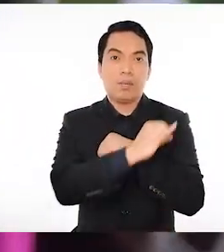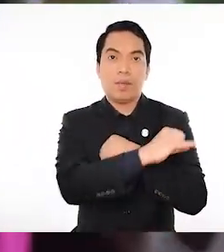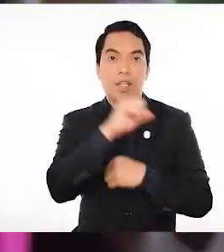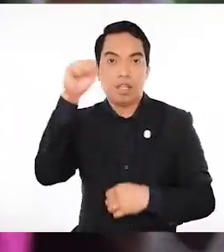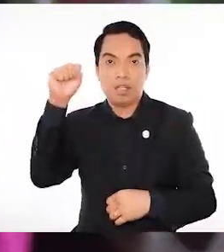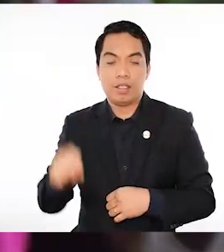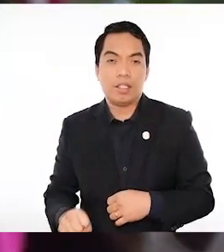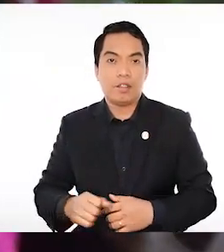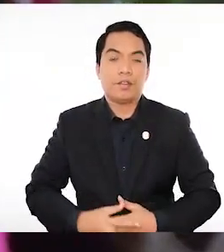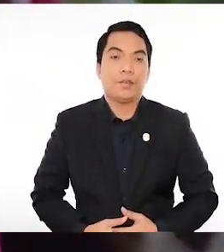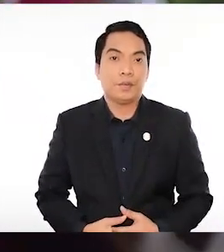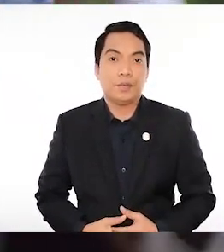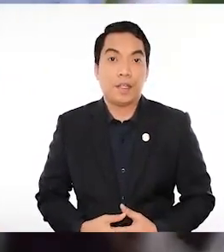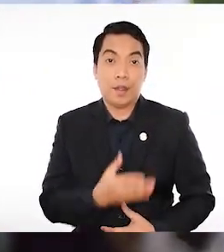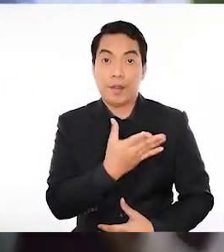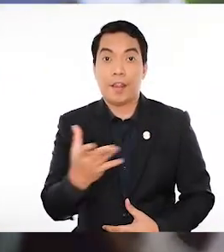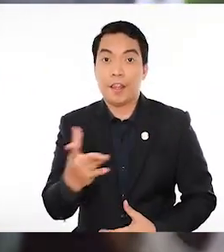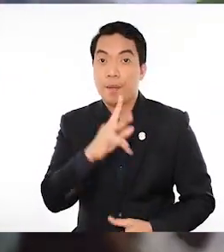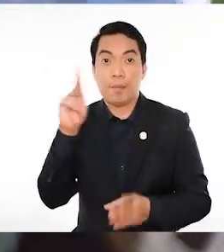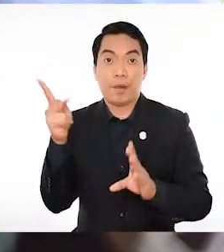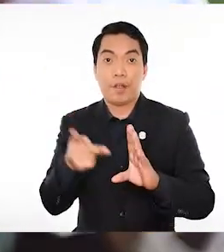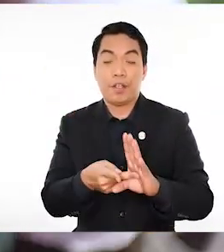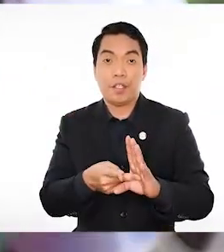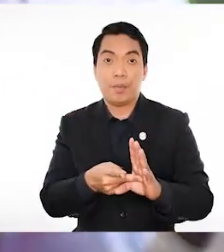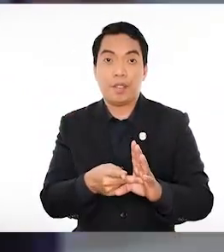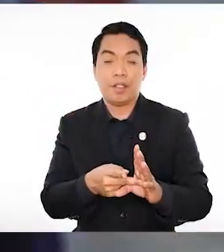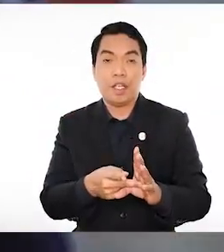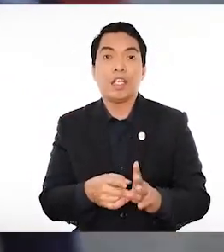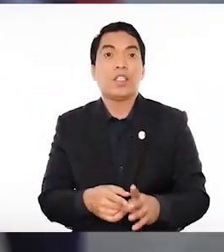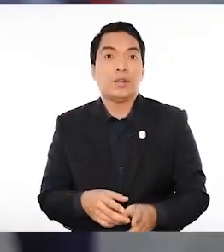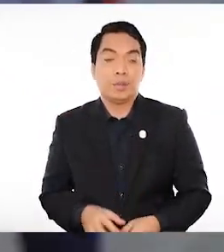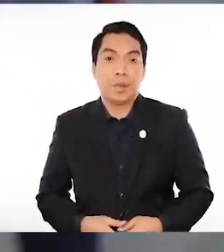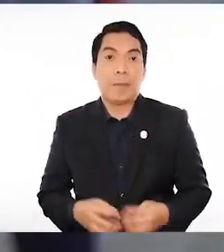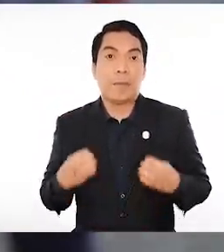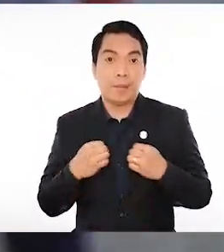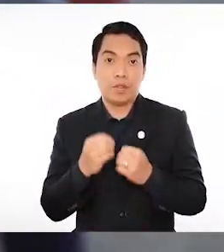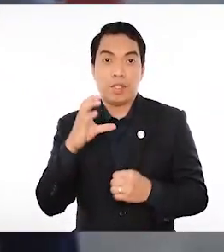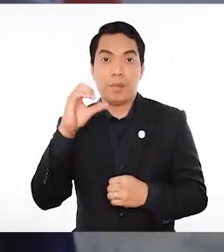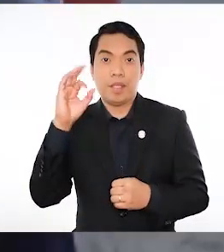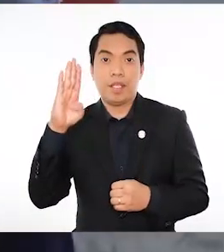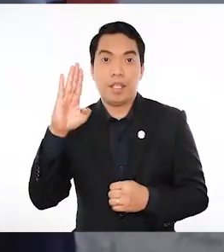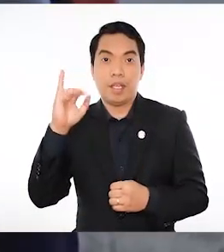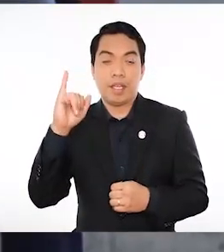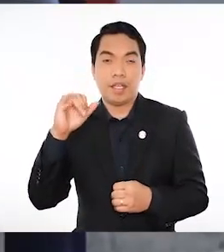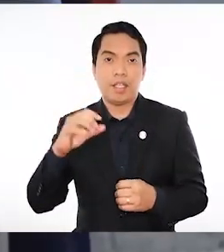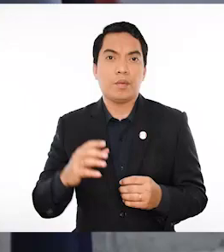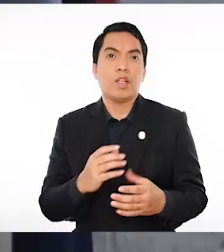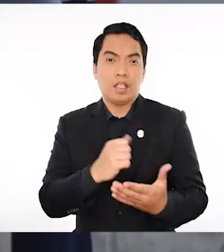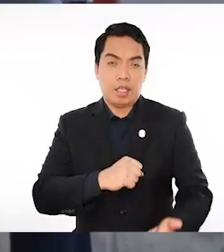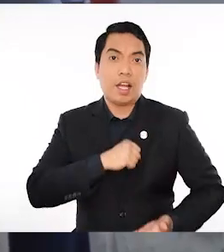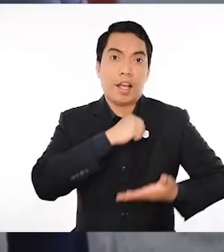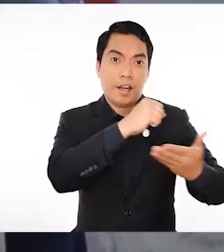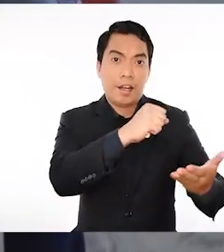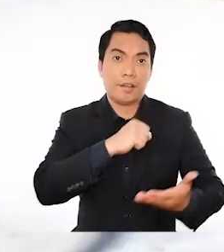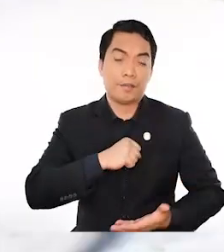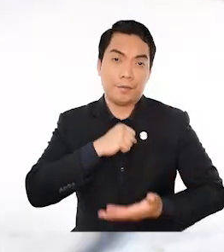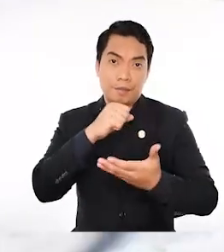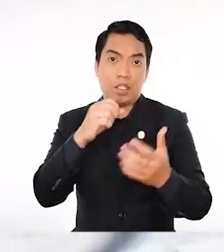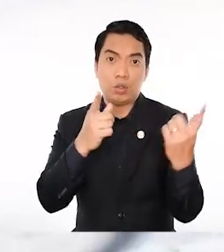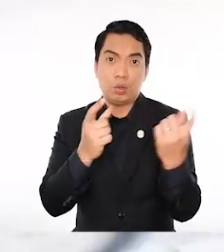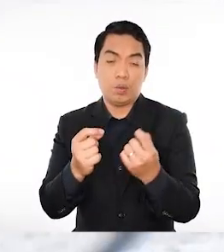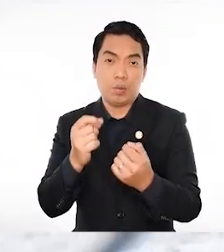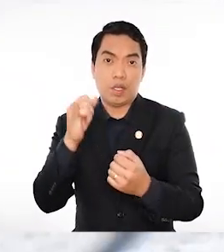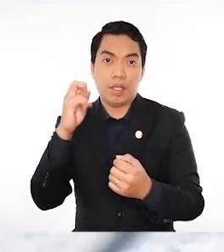South. Nakipagkaisa ang mga kapatid sa CBI sa isinagawang paglingap ng Iglesia ni Cristo sa